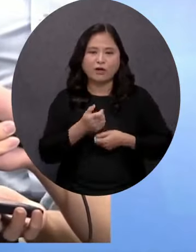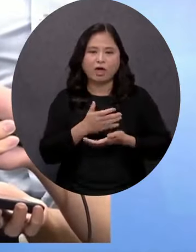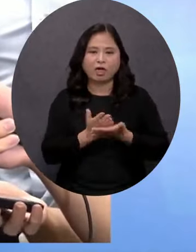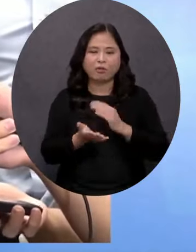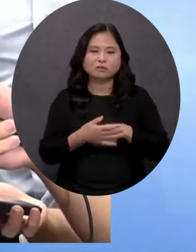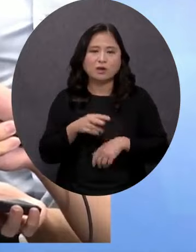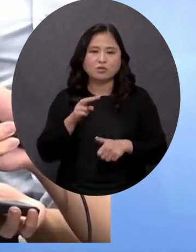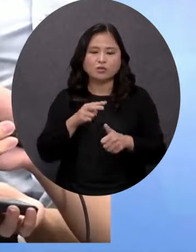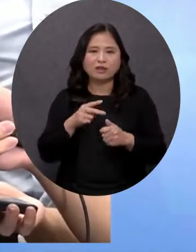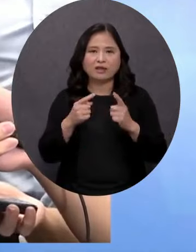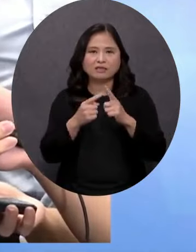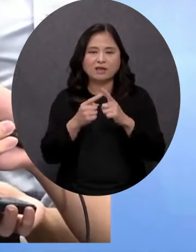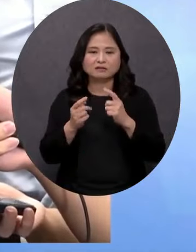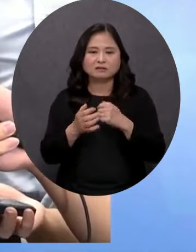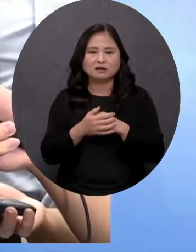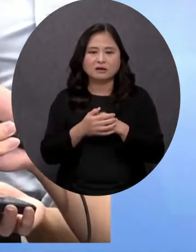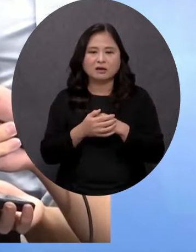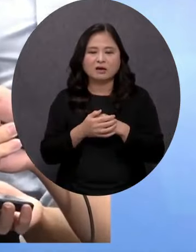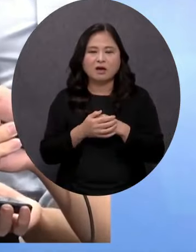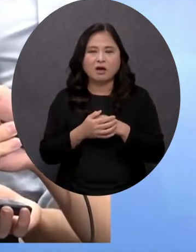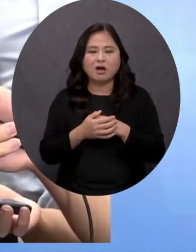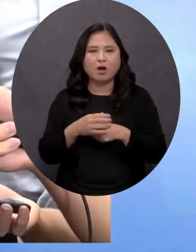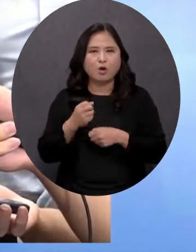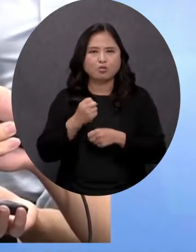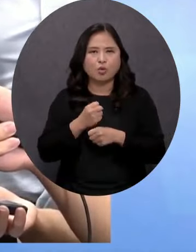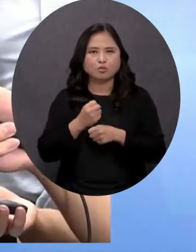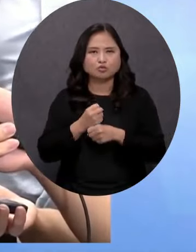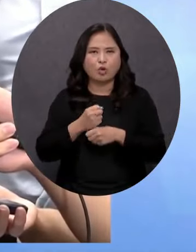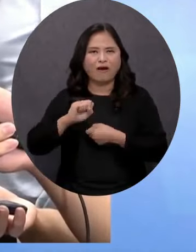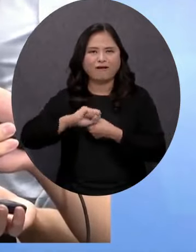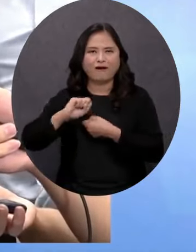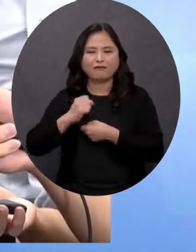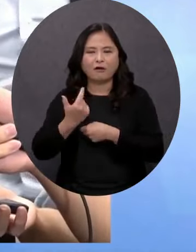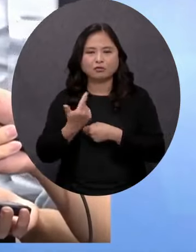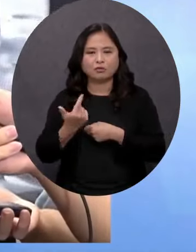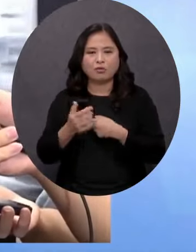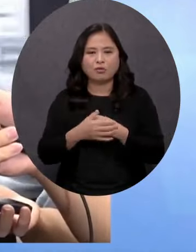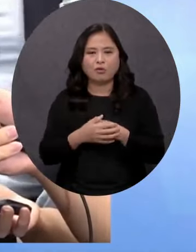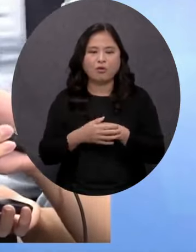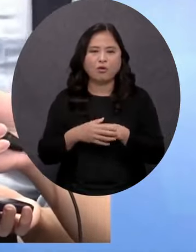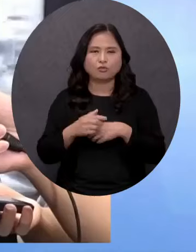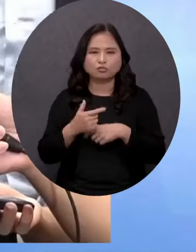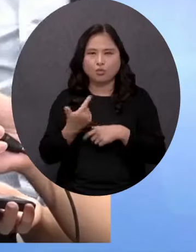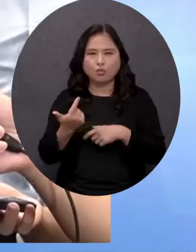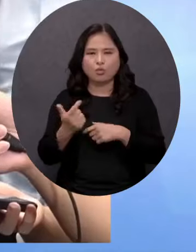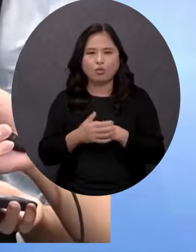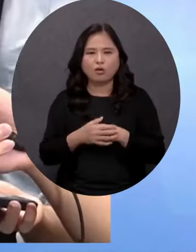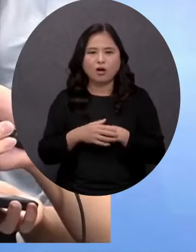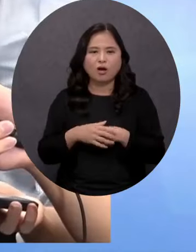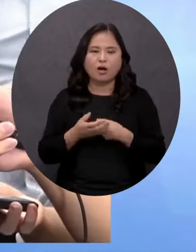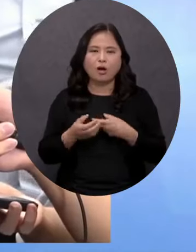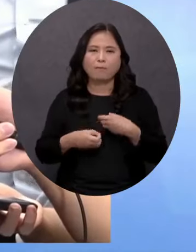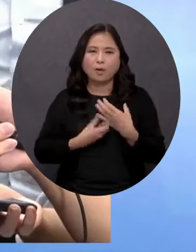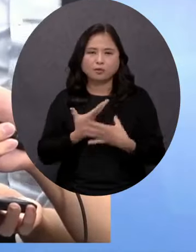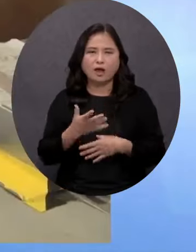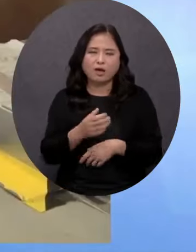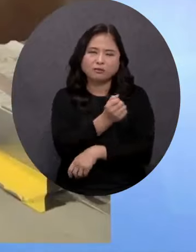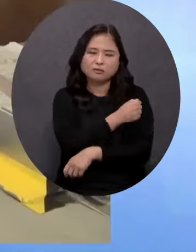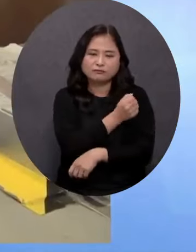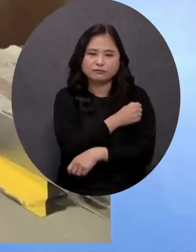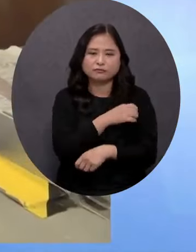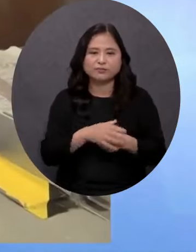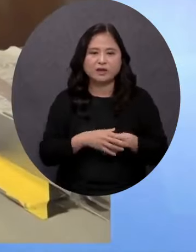管理的人員都造成一些額外的工作，工作量大，有些都表示他們會做得很辛苦。